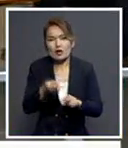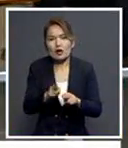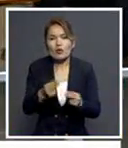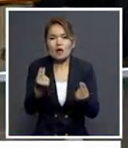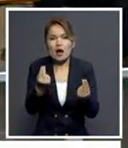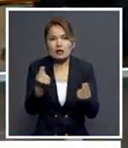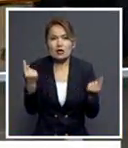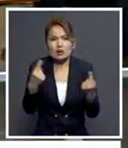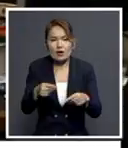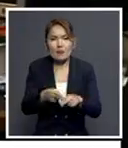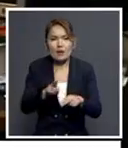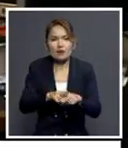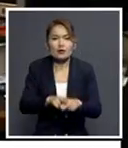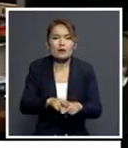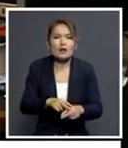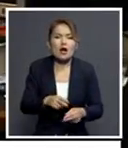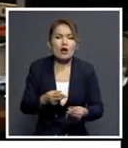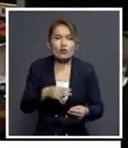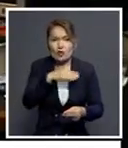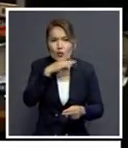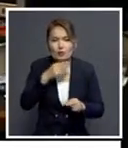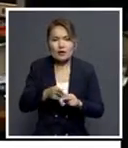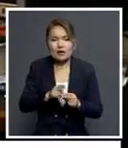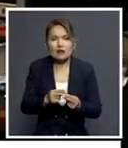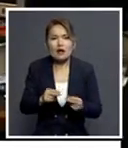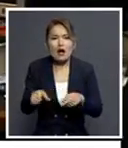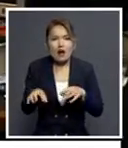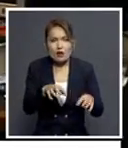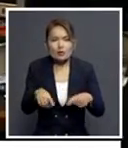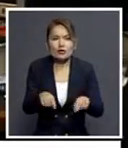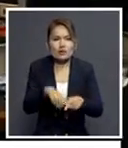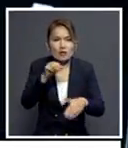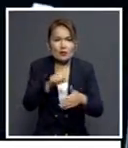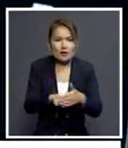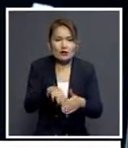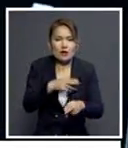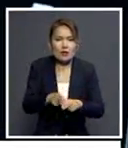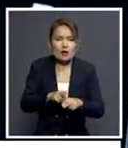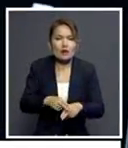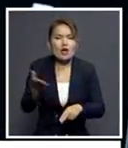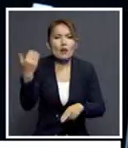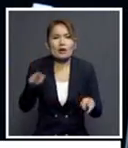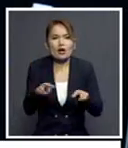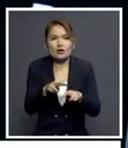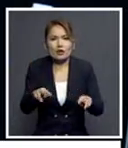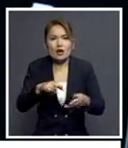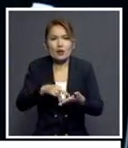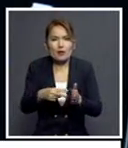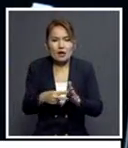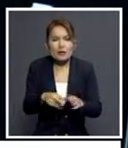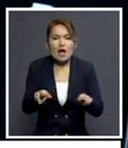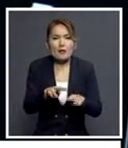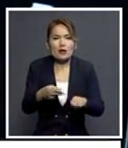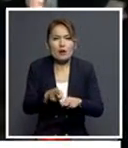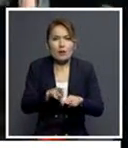елде тамыздың бірінде көтерілген коррупциялық дау-дамай түрткі болып отыр. Даудың басы бұрынғы үкмет кезінде жоспарлау министрлігінде